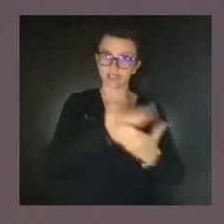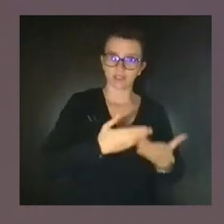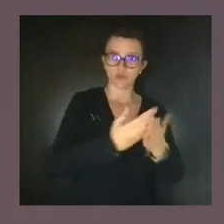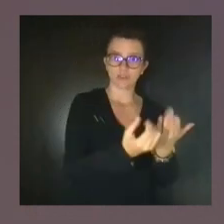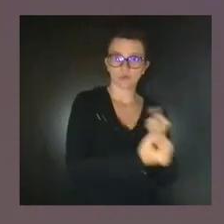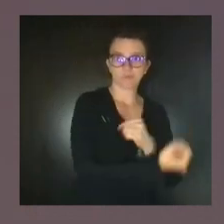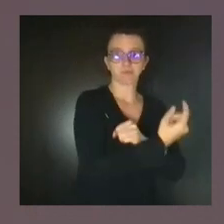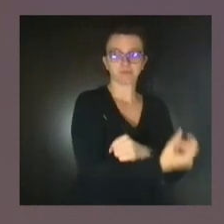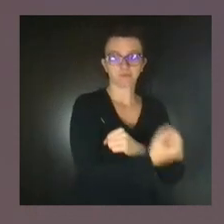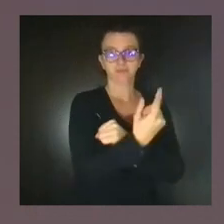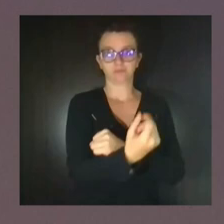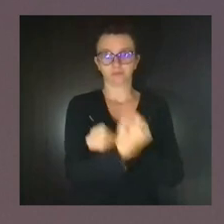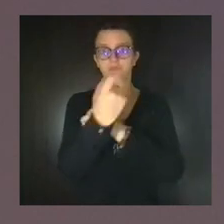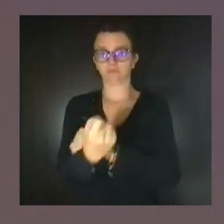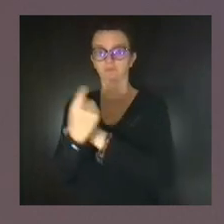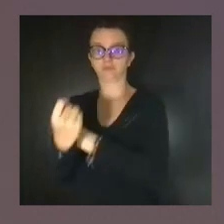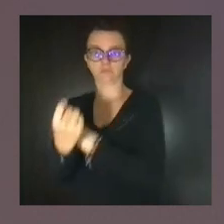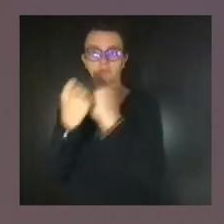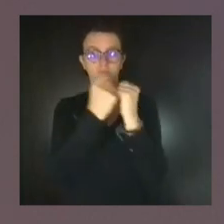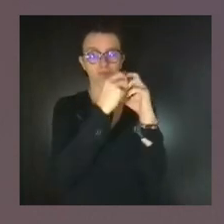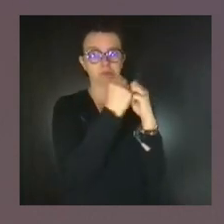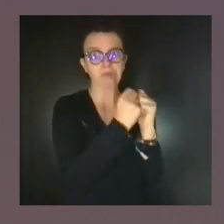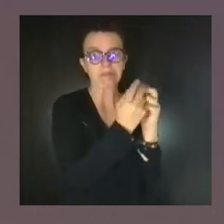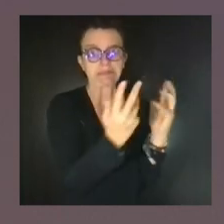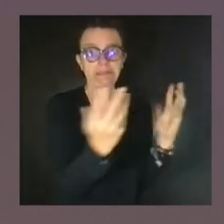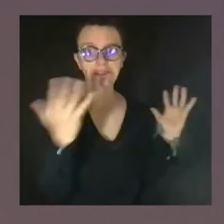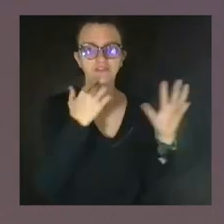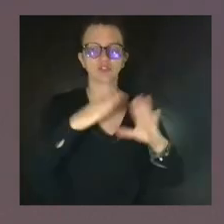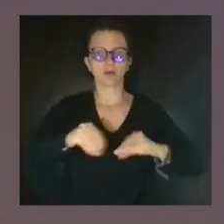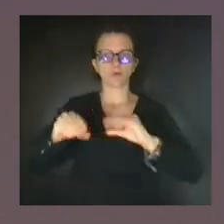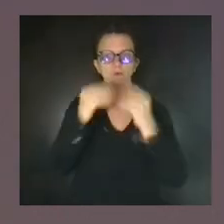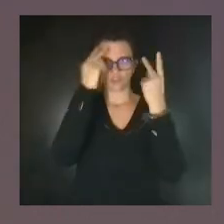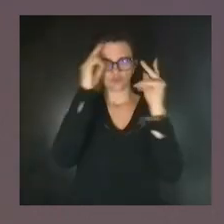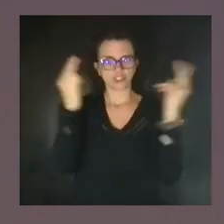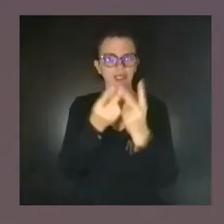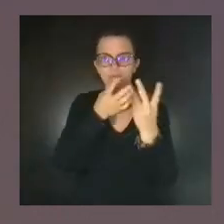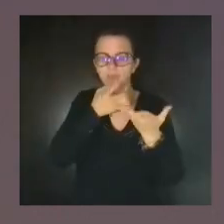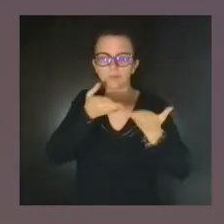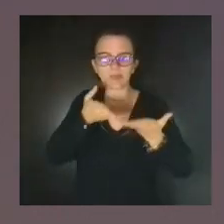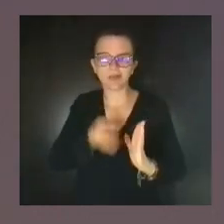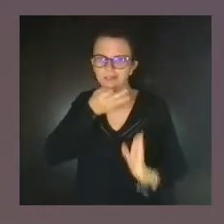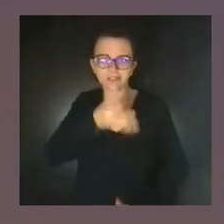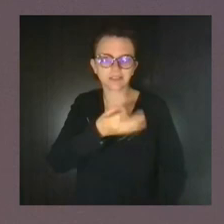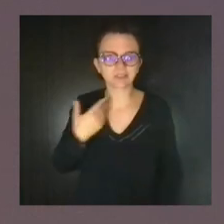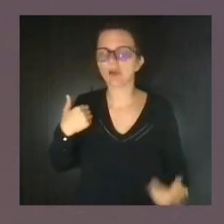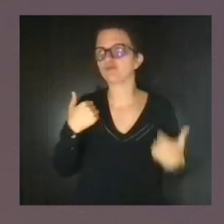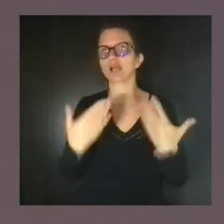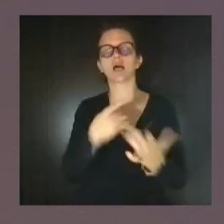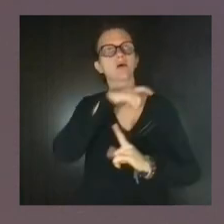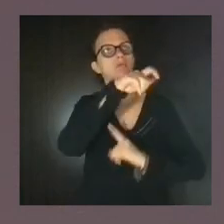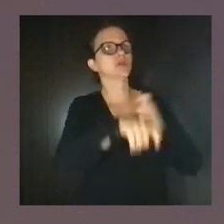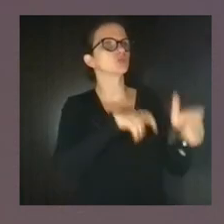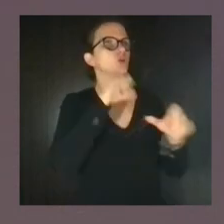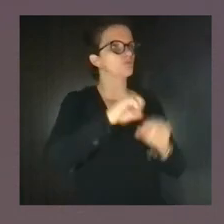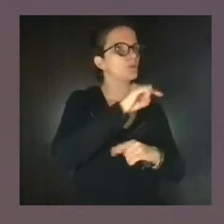pas ces décisions de population générale de dire bon ben voilà, pour que les personnes puissent aller d'un tel